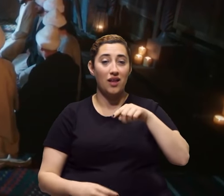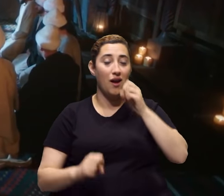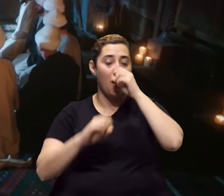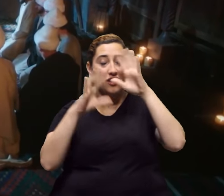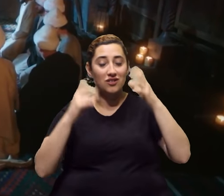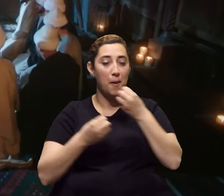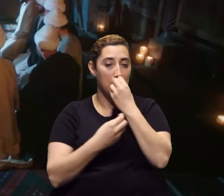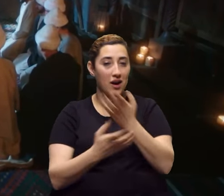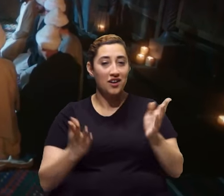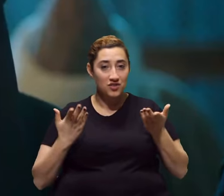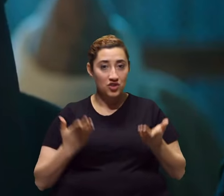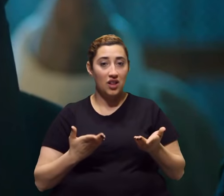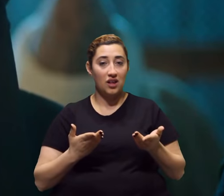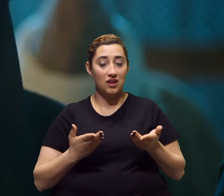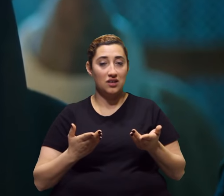meşeleri, bağları